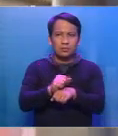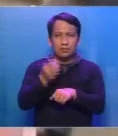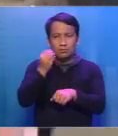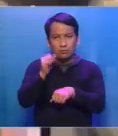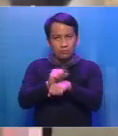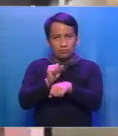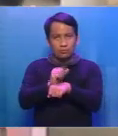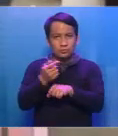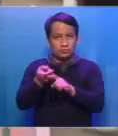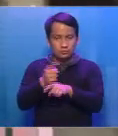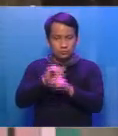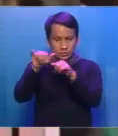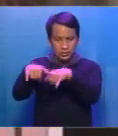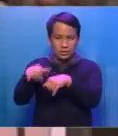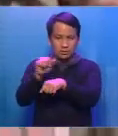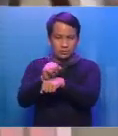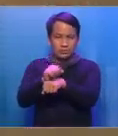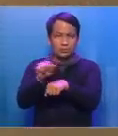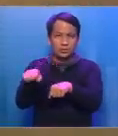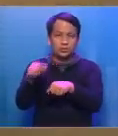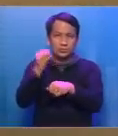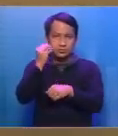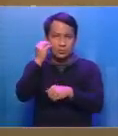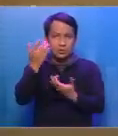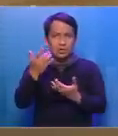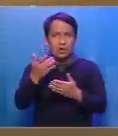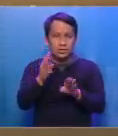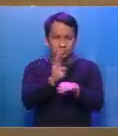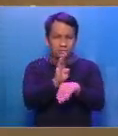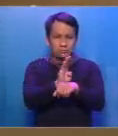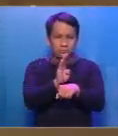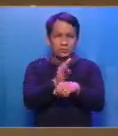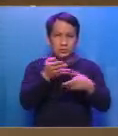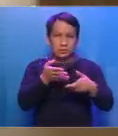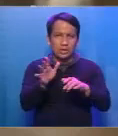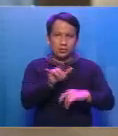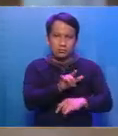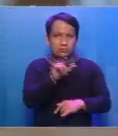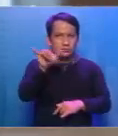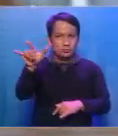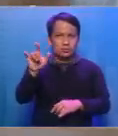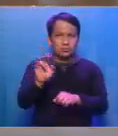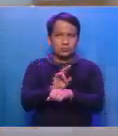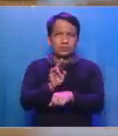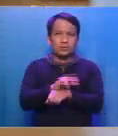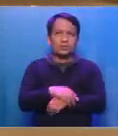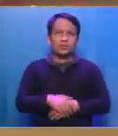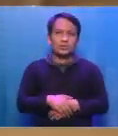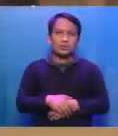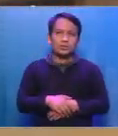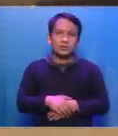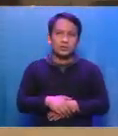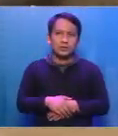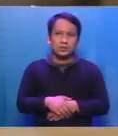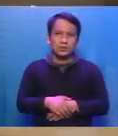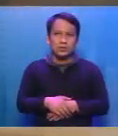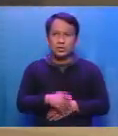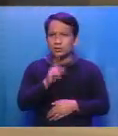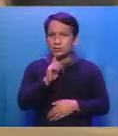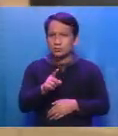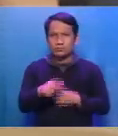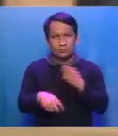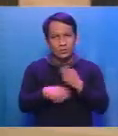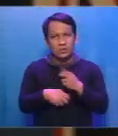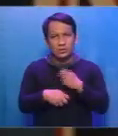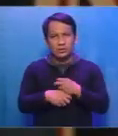home kung kinakailangan. At tanging business-related flight na lamang din ang papayagan. I know how disappointing this will be, but